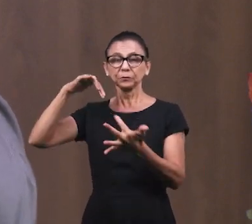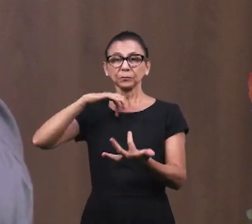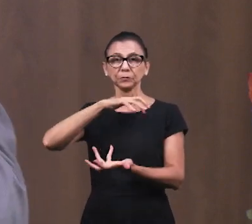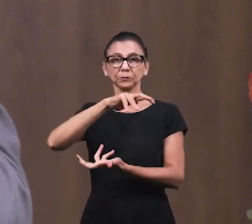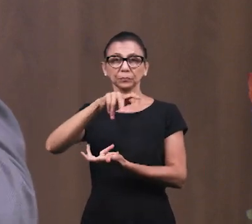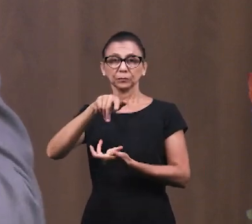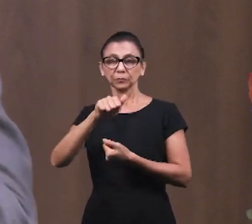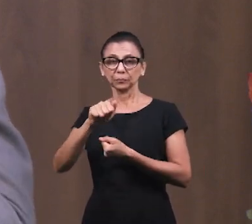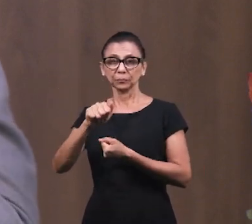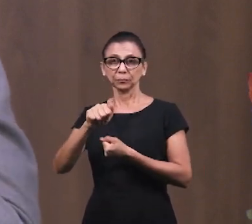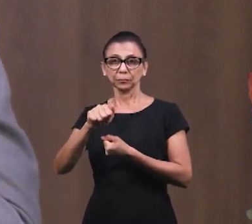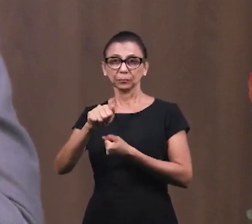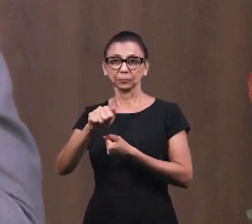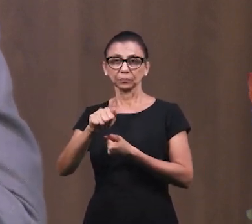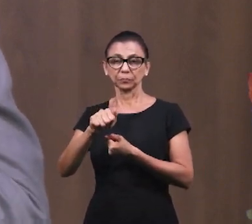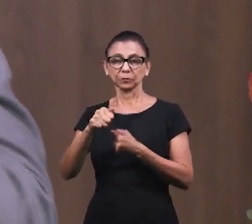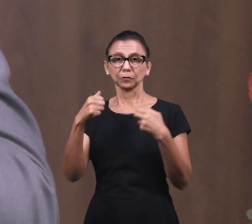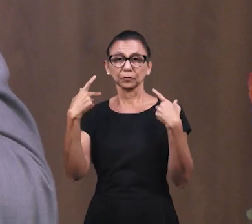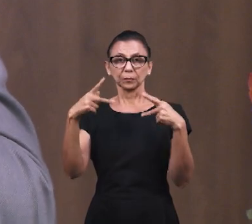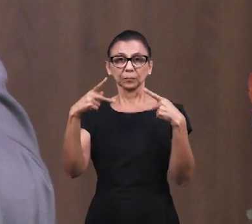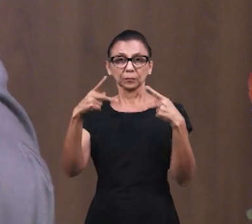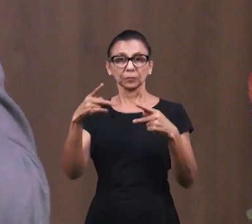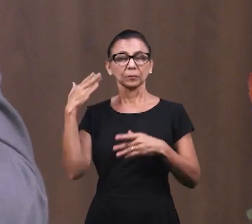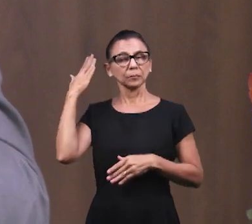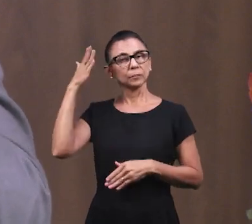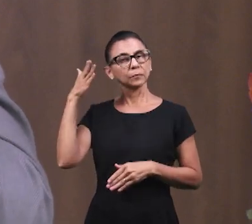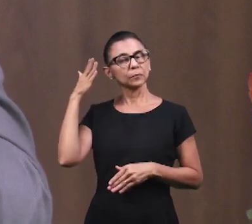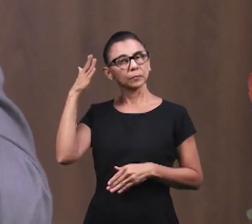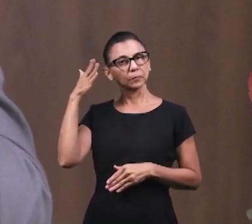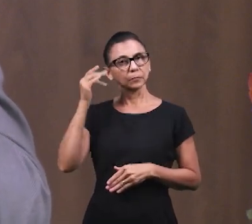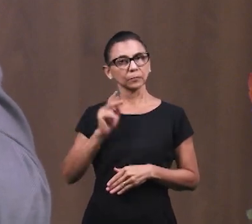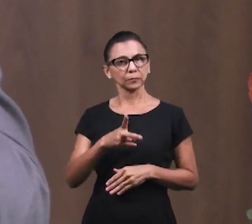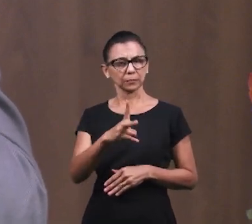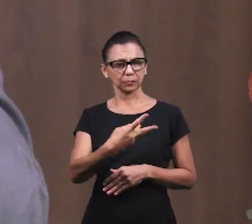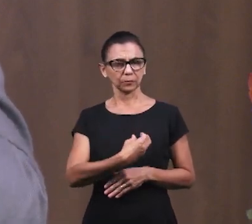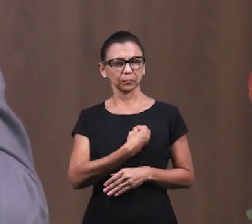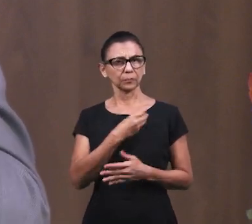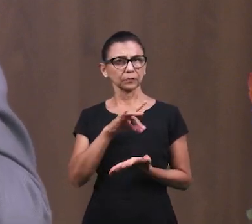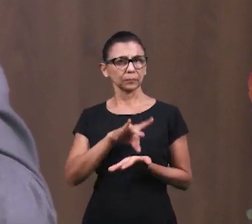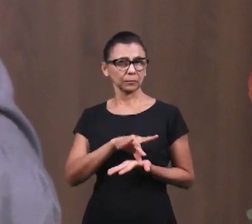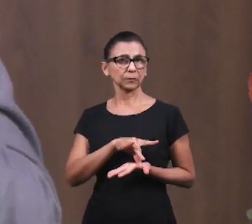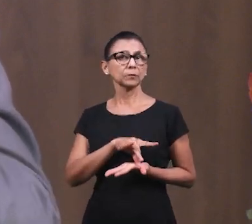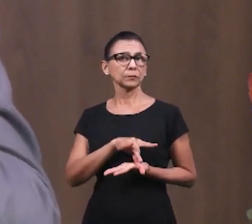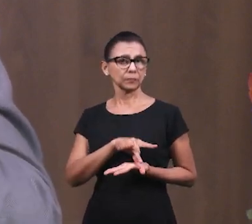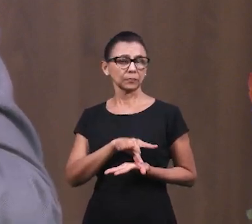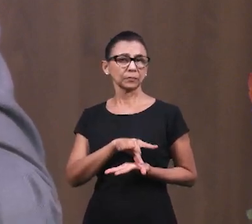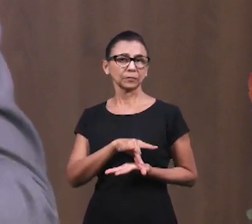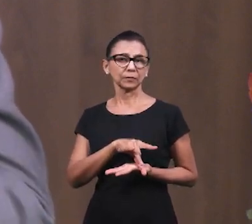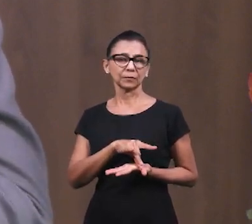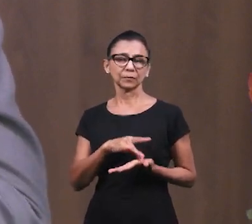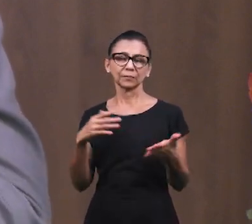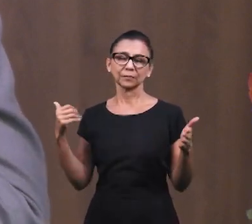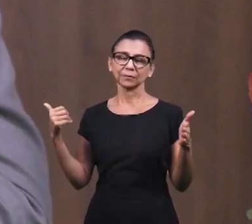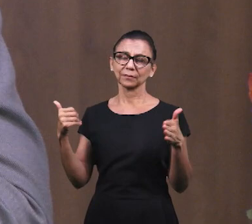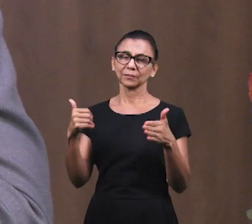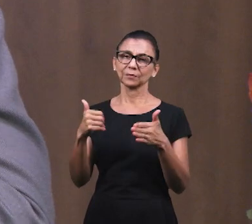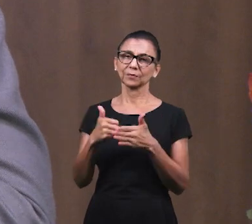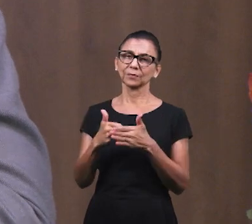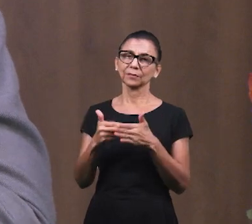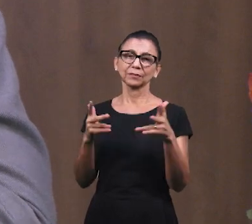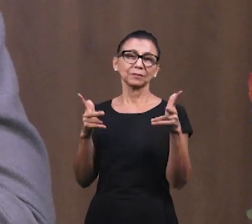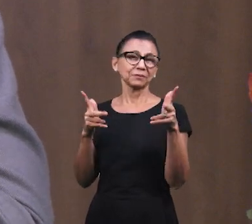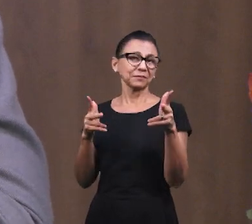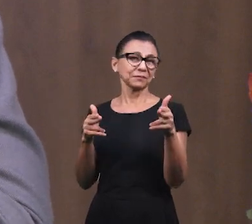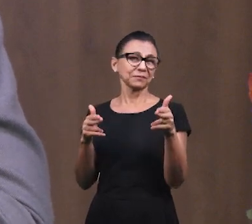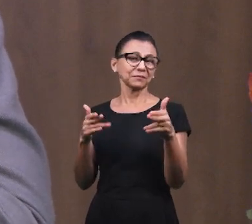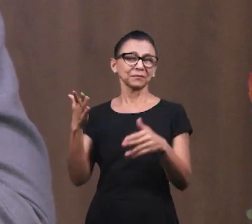venu sur ce monde, qui a apporté un message et laquelle est vivante, comme lui il est vivant, même aujourd'hui. C'est le